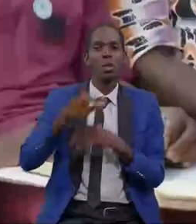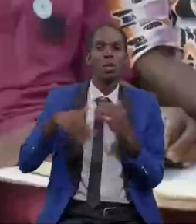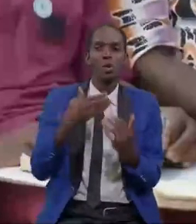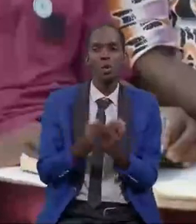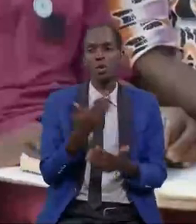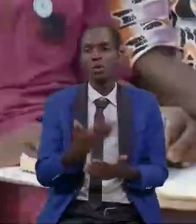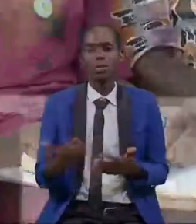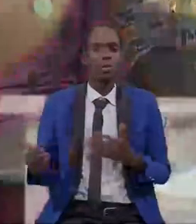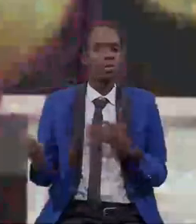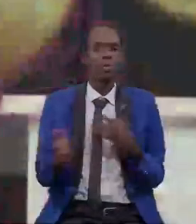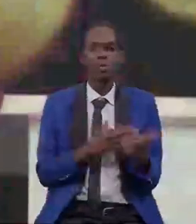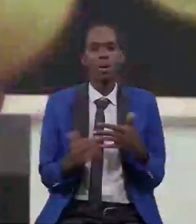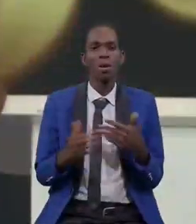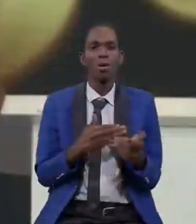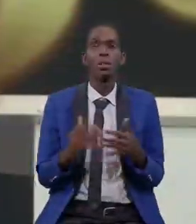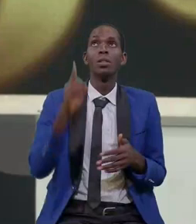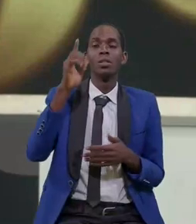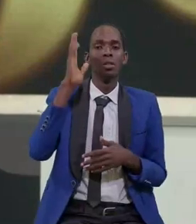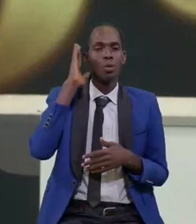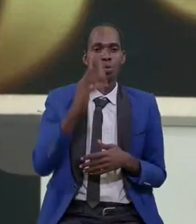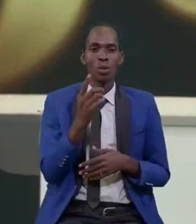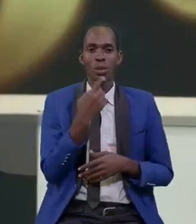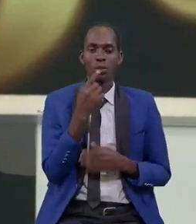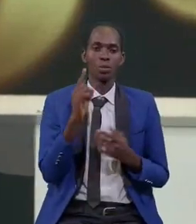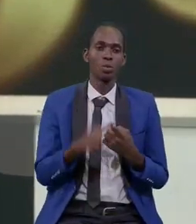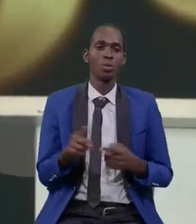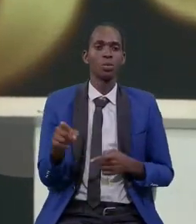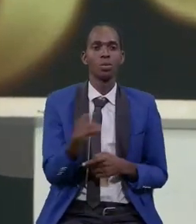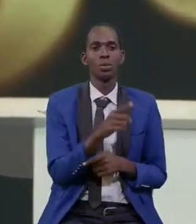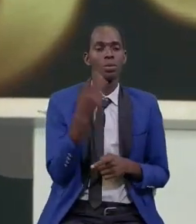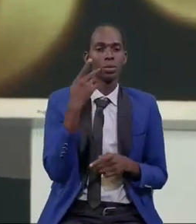dans tout ce qu'il vous dira.